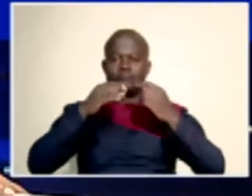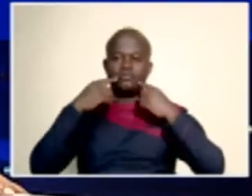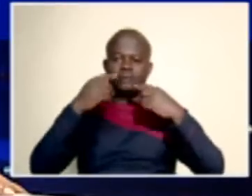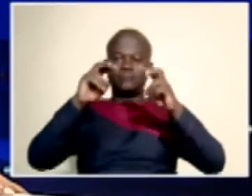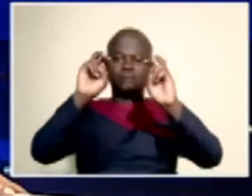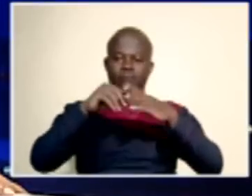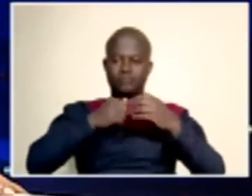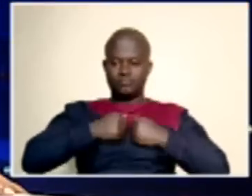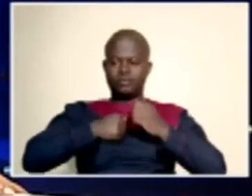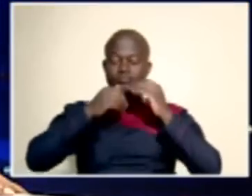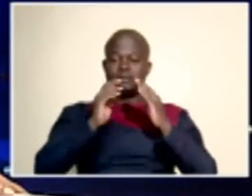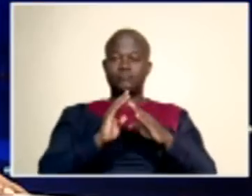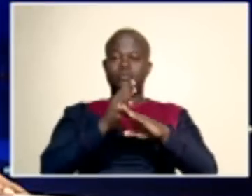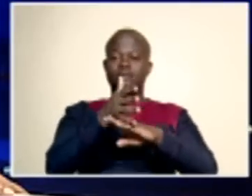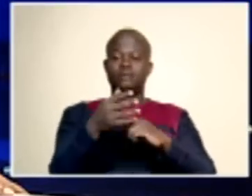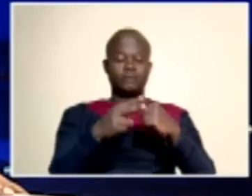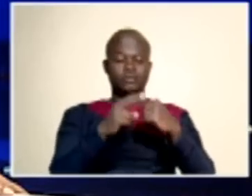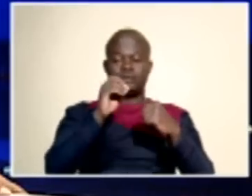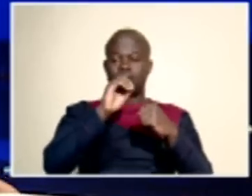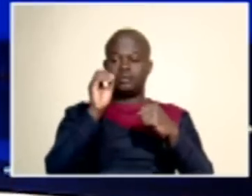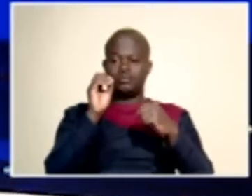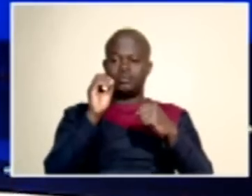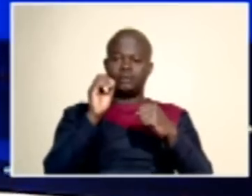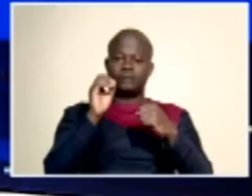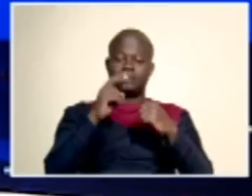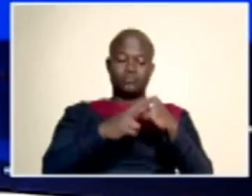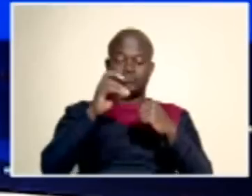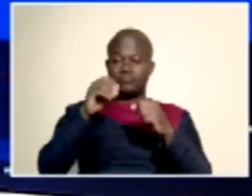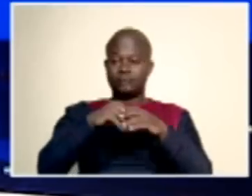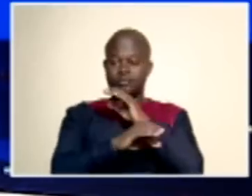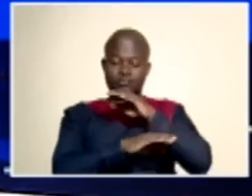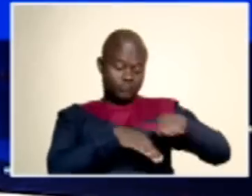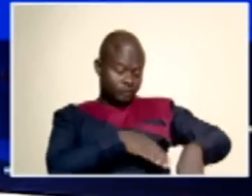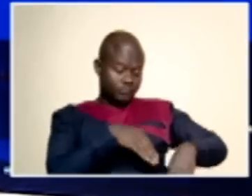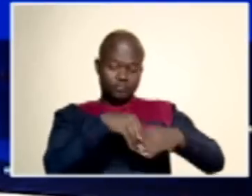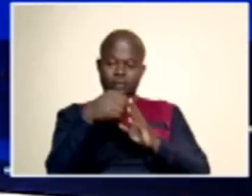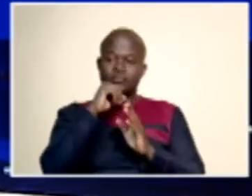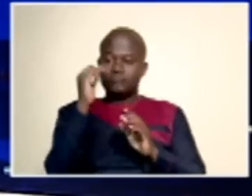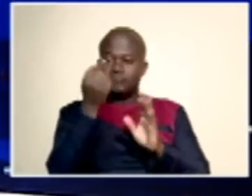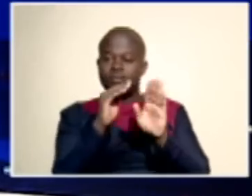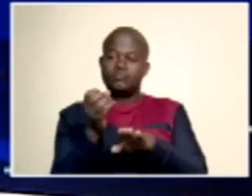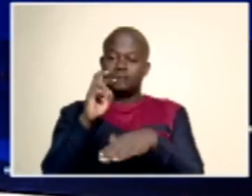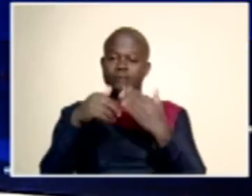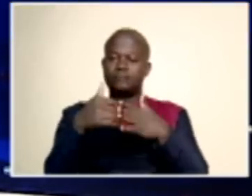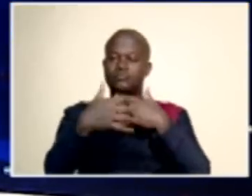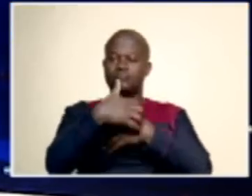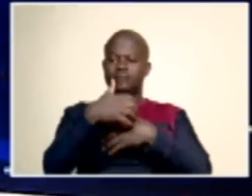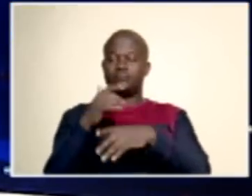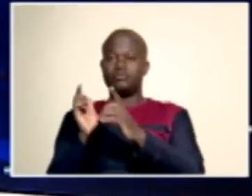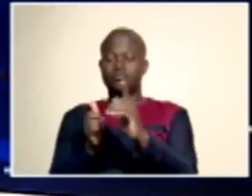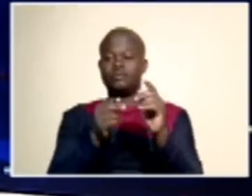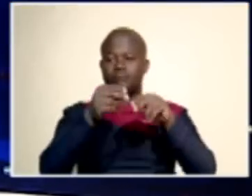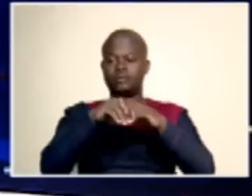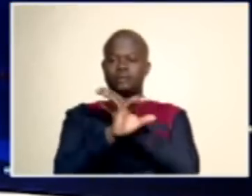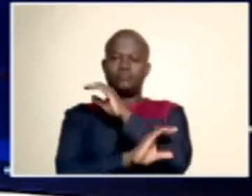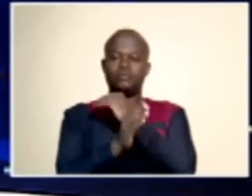yatangaje ko mu banyarwanda bakaba 70 bari mu gihugu cya Sudani muri bo nta urabura ubuzima cyangwa ngo akomerekere mu mirwano irimo kubera